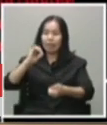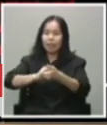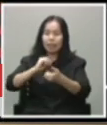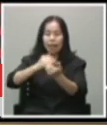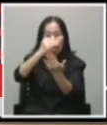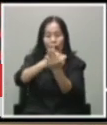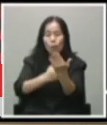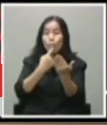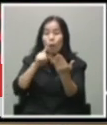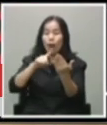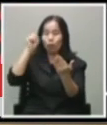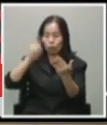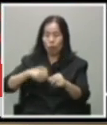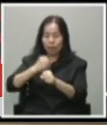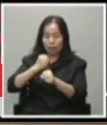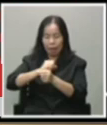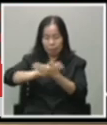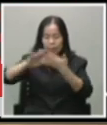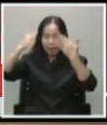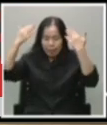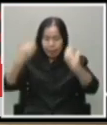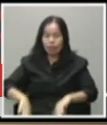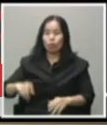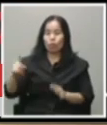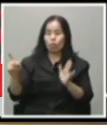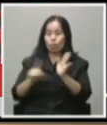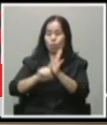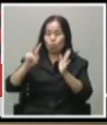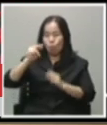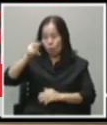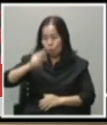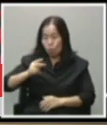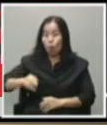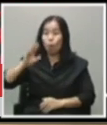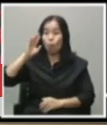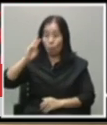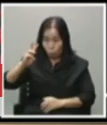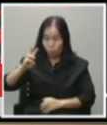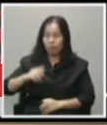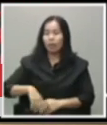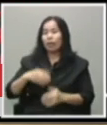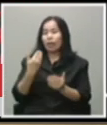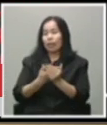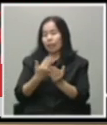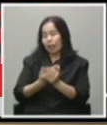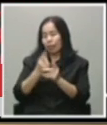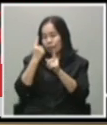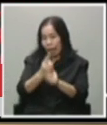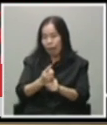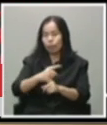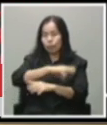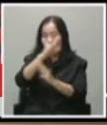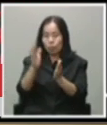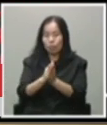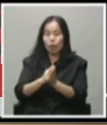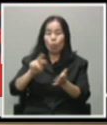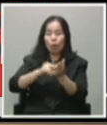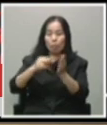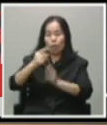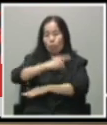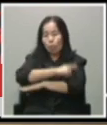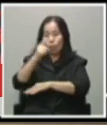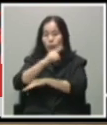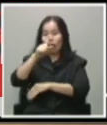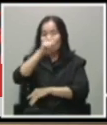จะต้องส่งมอบงาน6งวดครับรวมทั้งสิ้นการส่งมอบงานเนี่ยจะต้องอยู่ในกำหนด660วันนับตั้ง